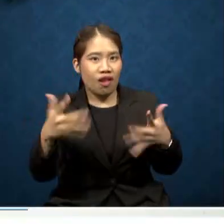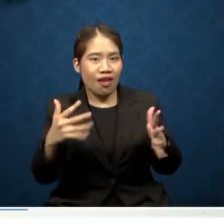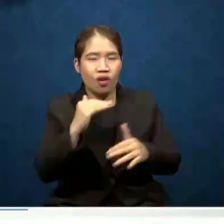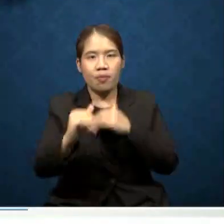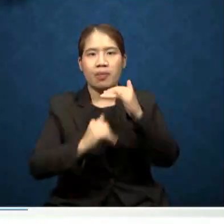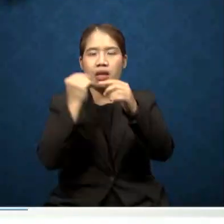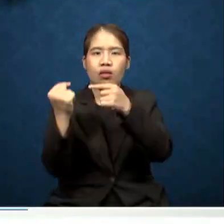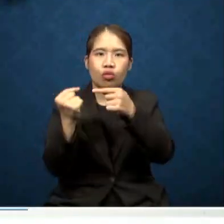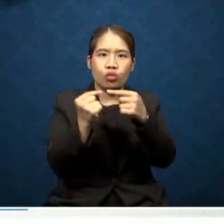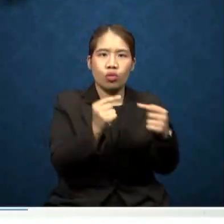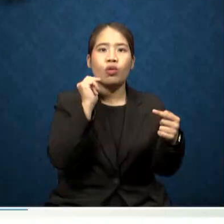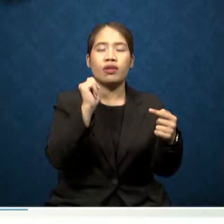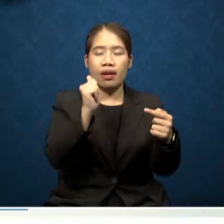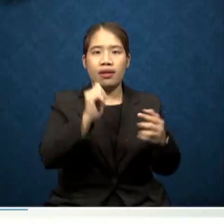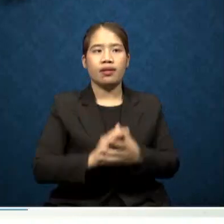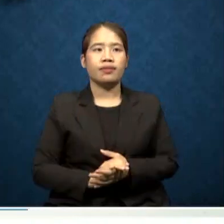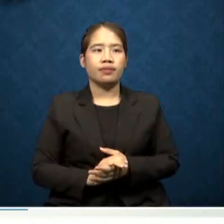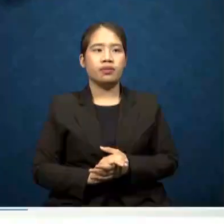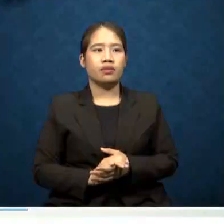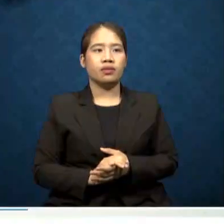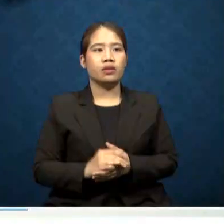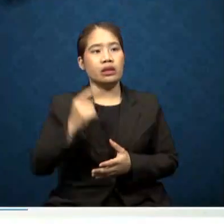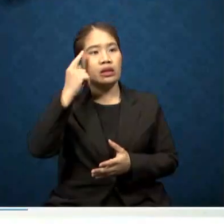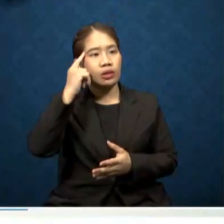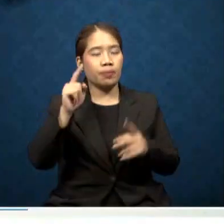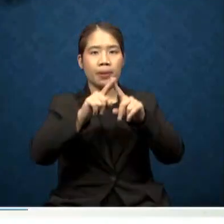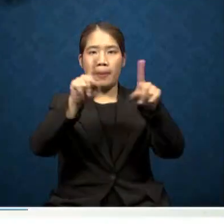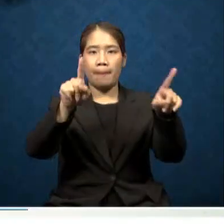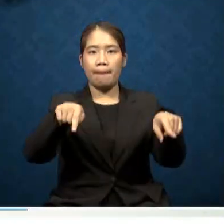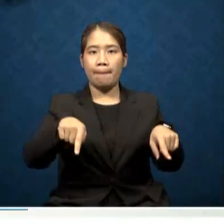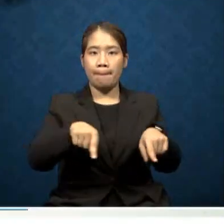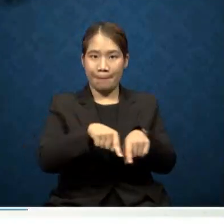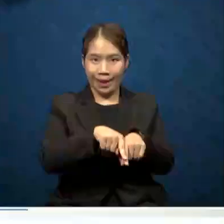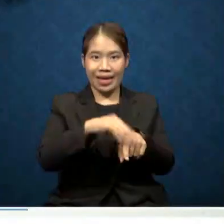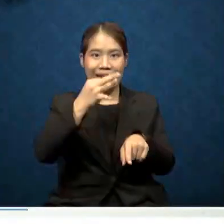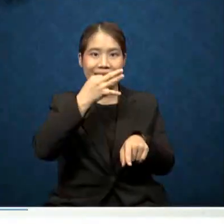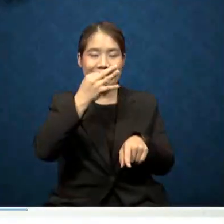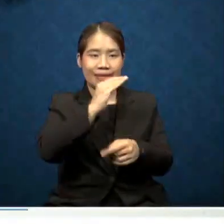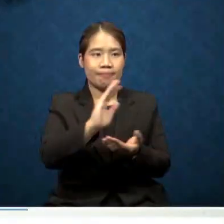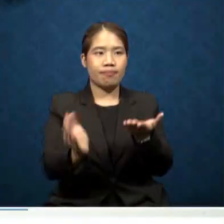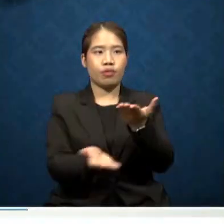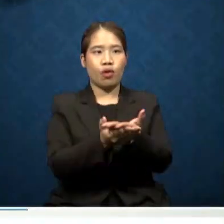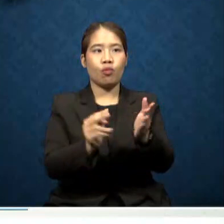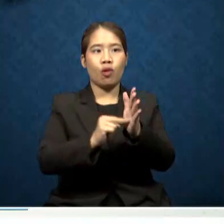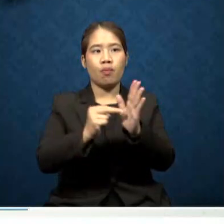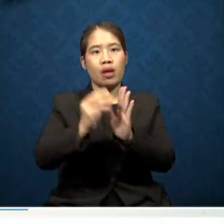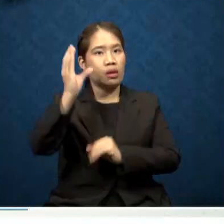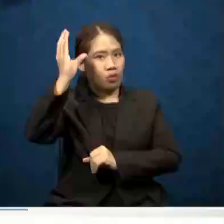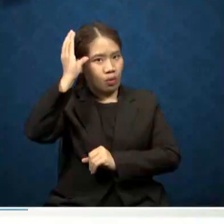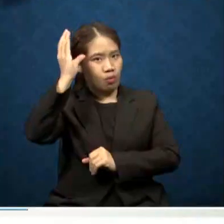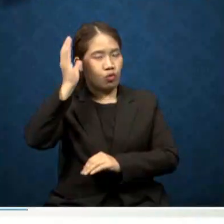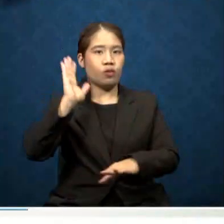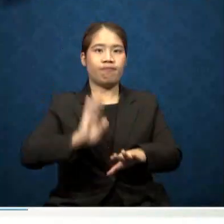นั้นนะมาเป็นใบประกอบวิชาชีพเพื่อการันตีว่ามีความรู้ความสามารถ